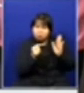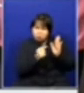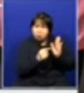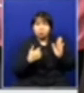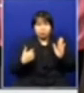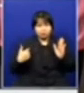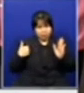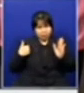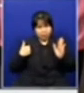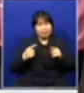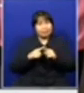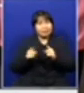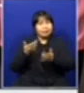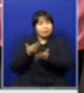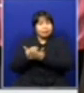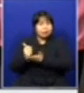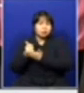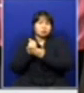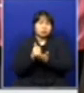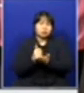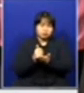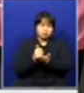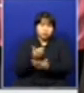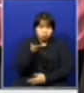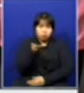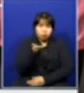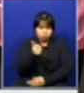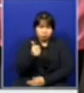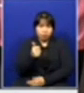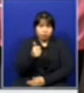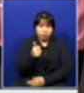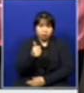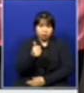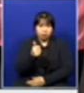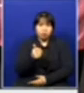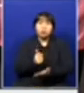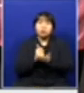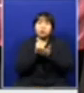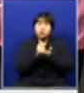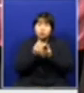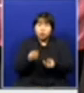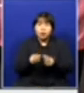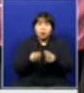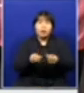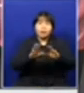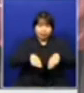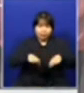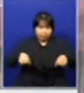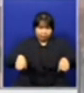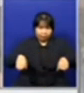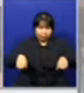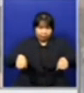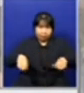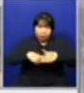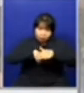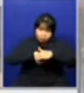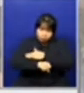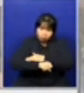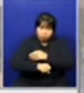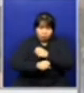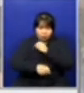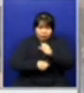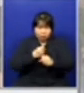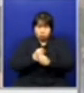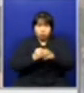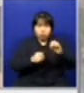ดียวกันเงินเยียวยานี่ขอร้องได้ไหมคะเยียวยาให้เด็กที่แรกเกิดถึง6ขวบ